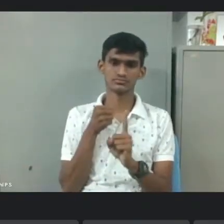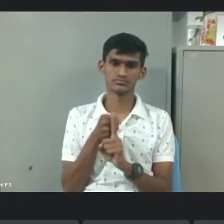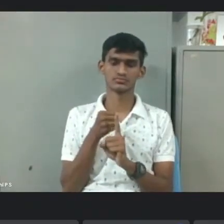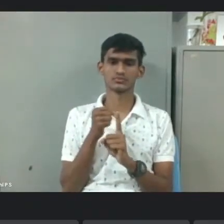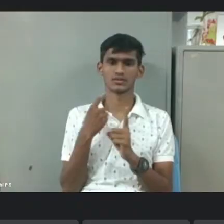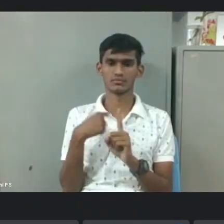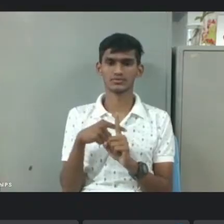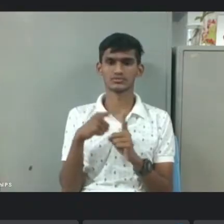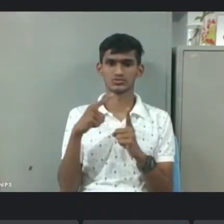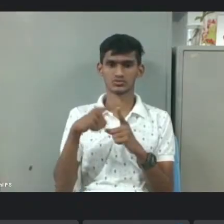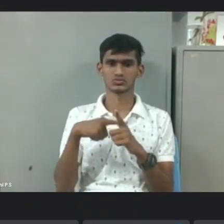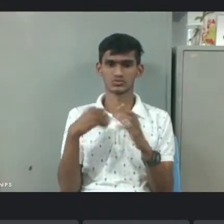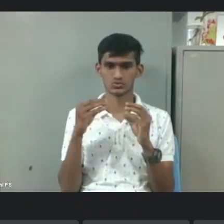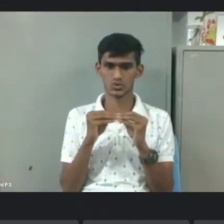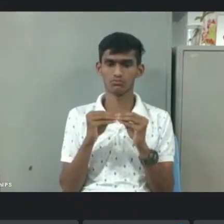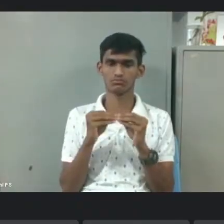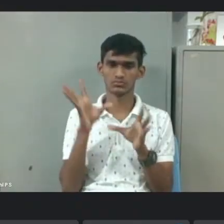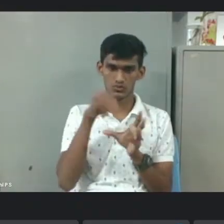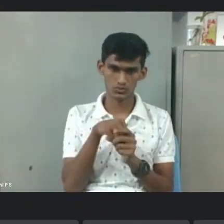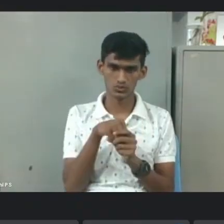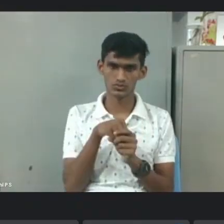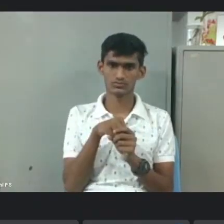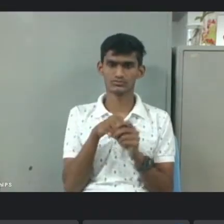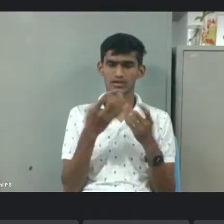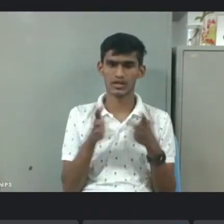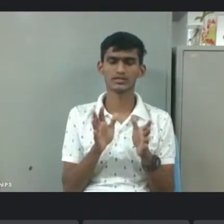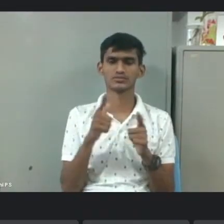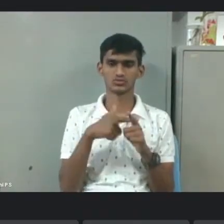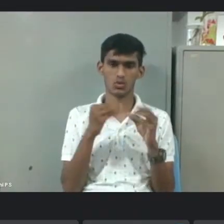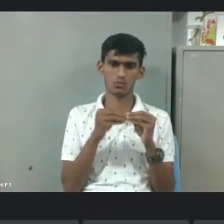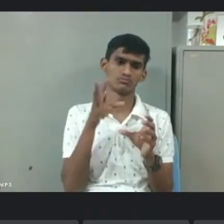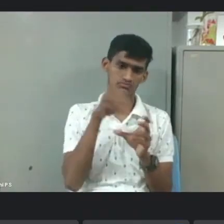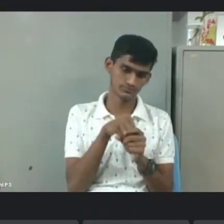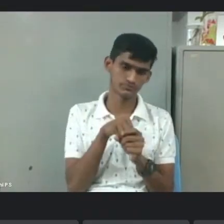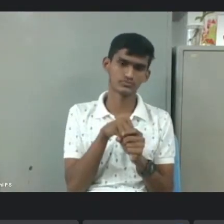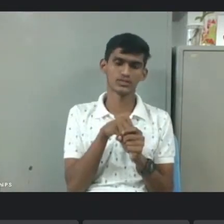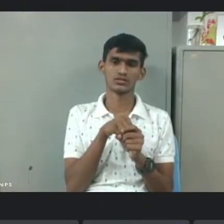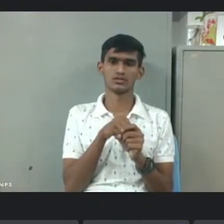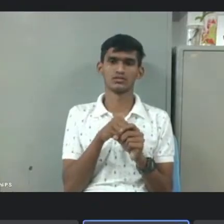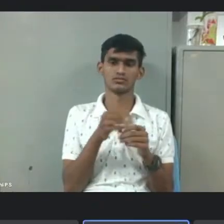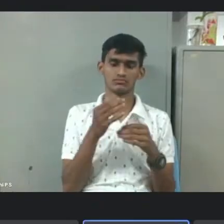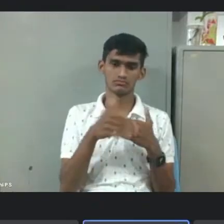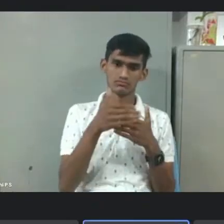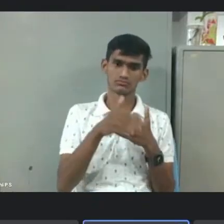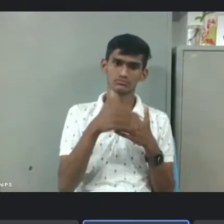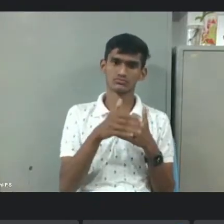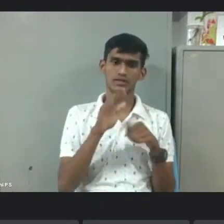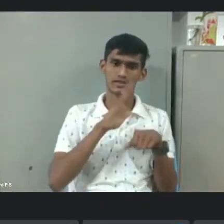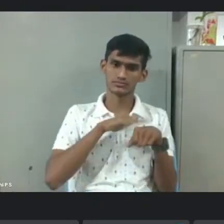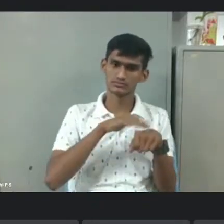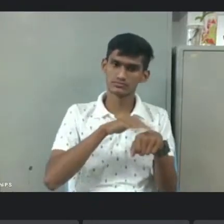ചെയ്ത് മറ്റുള്ളവർ അറിയുന്ന രീതിയിലേക്കൊക്കെ അങ്ങനെയുള്ള ജോലികൾ തുടങ്ങിയിട്ട് നമുക്ക് അതിൽ നിന്നും ഒരു